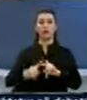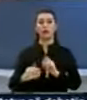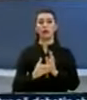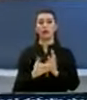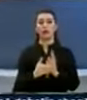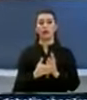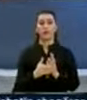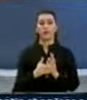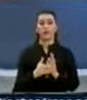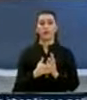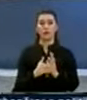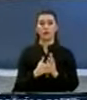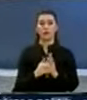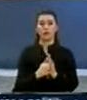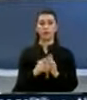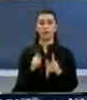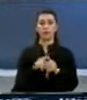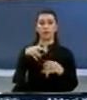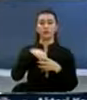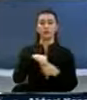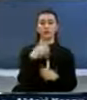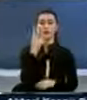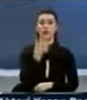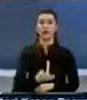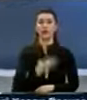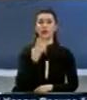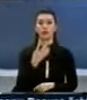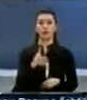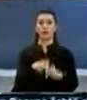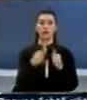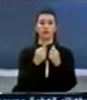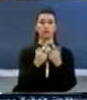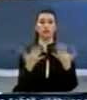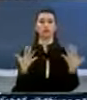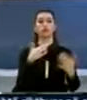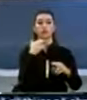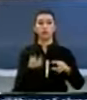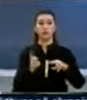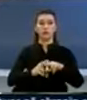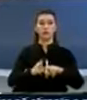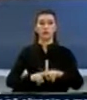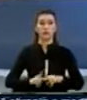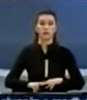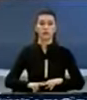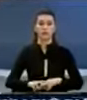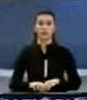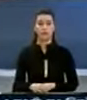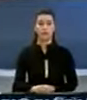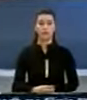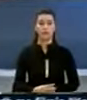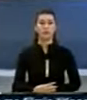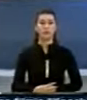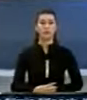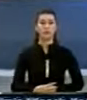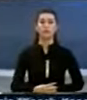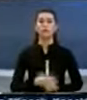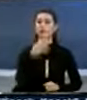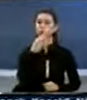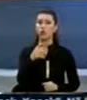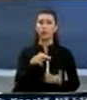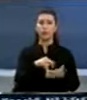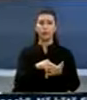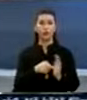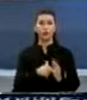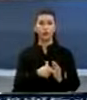kryer mbi 3000 sesh brenda 4 viteve, që është me 1000 herë në raport me 4 vite paraprake. Pyetja është, a është kjo politikë e